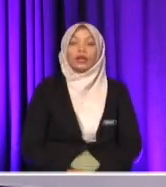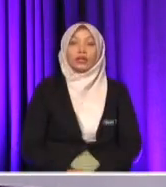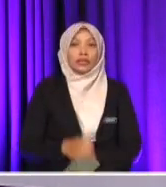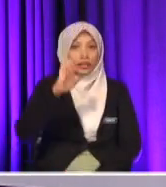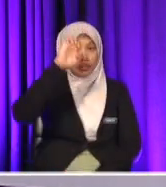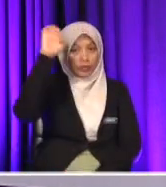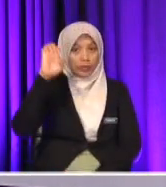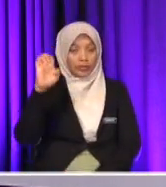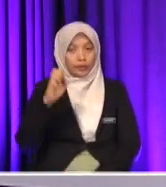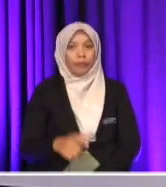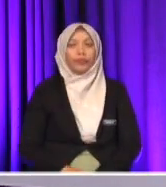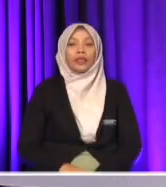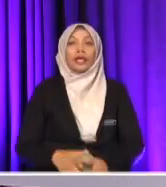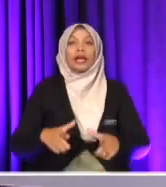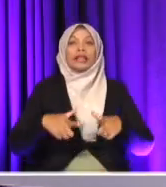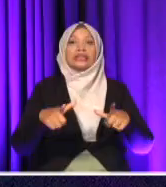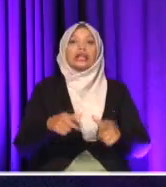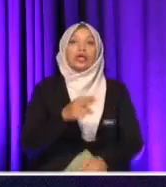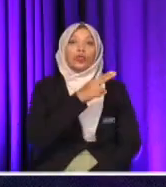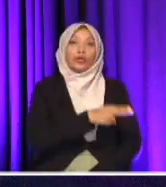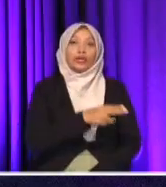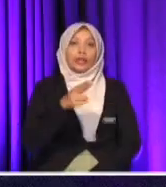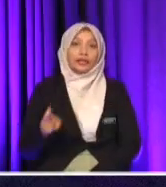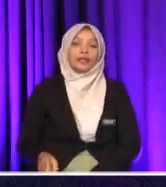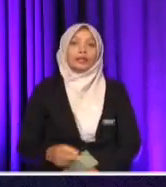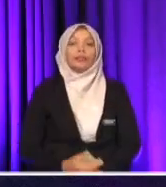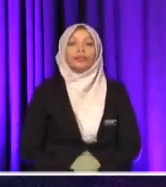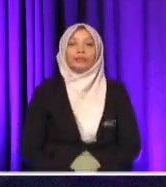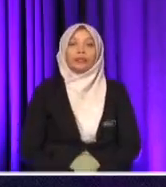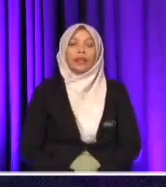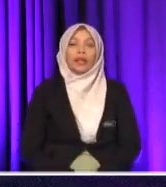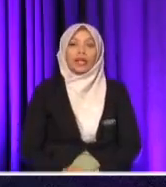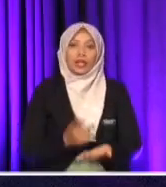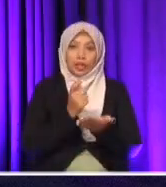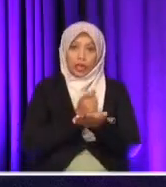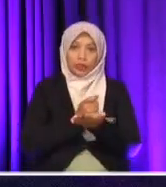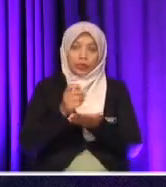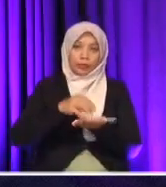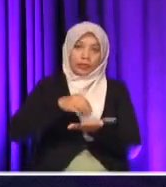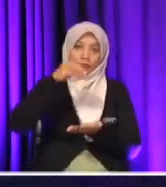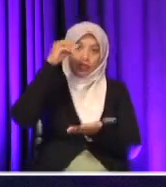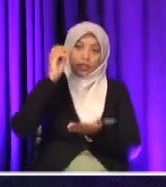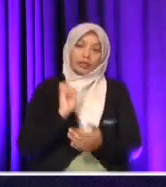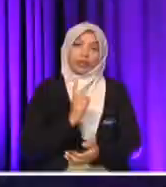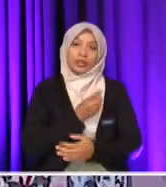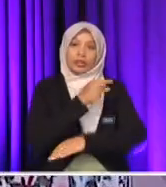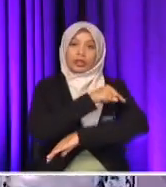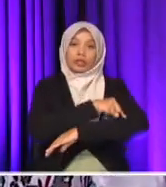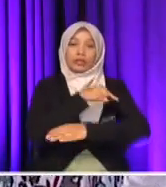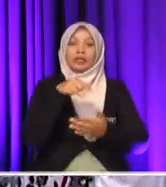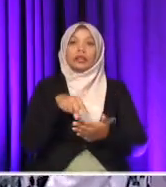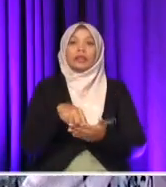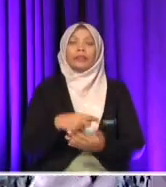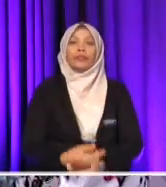iaitu lita ulang alik. Baik cikgu, kita teruskan dengan pembelajaran kita pada hari ini cikgu. Okey, kita teruskan hari ini.